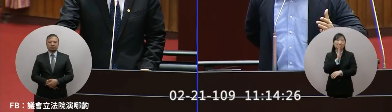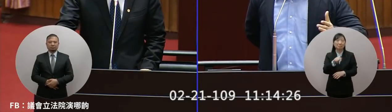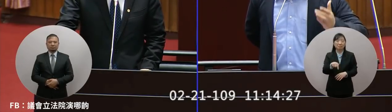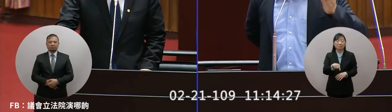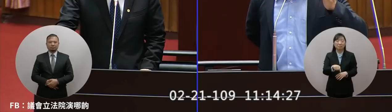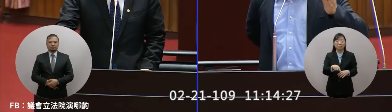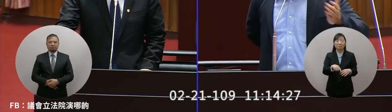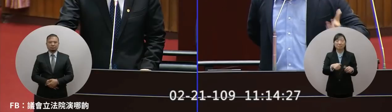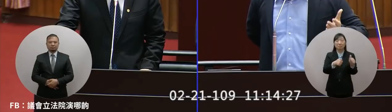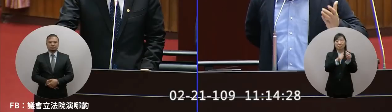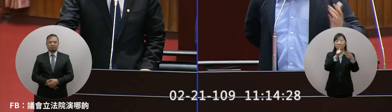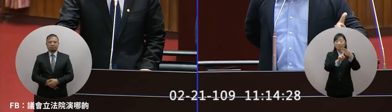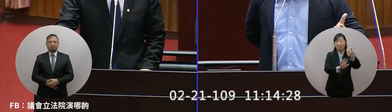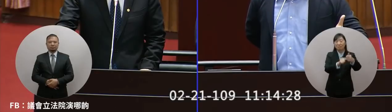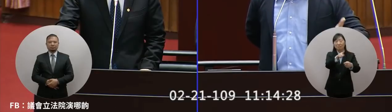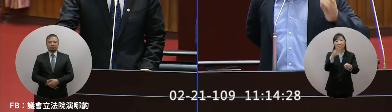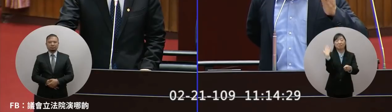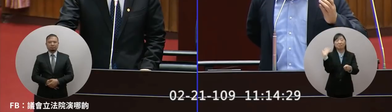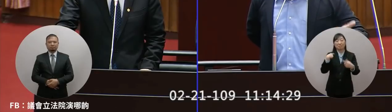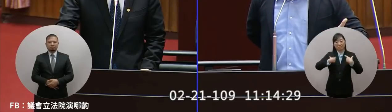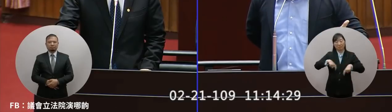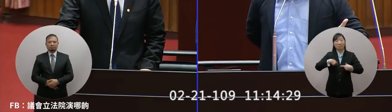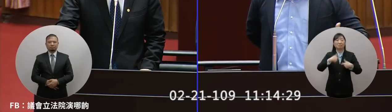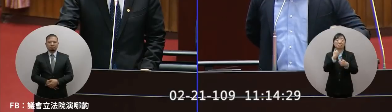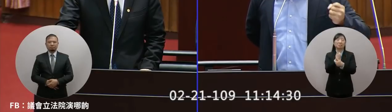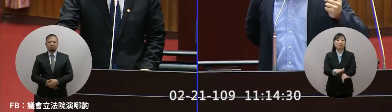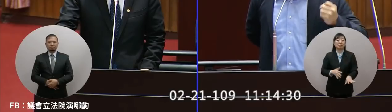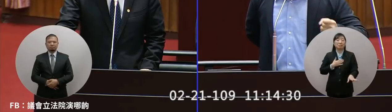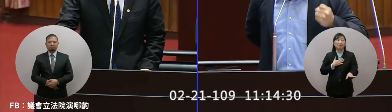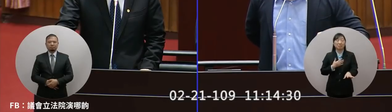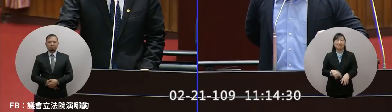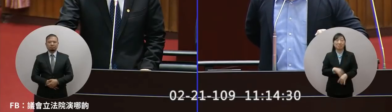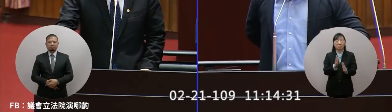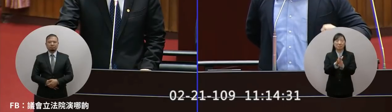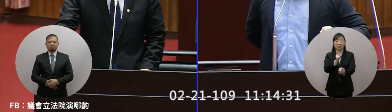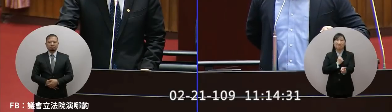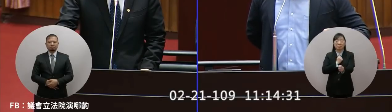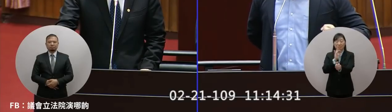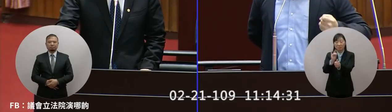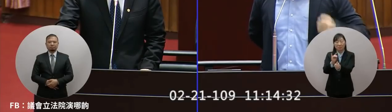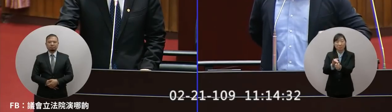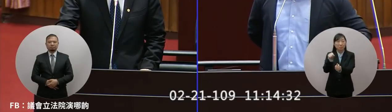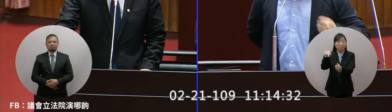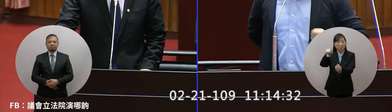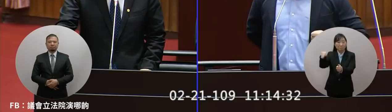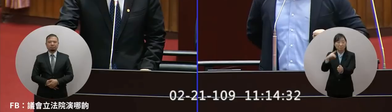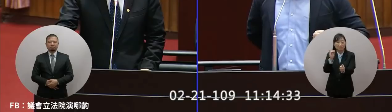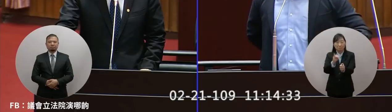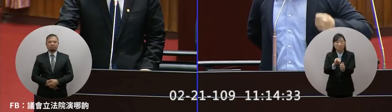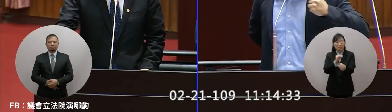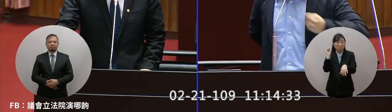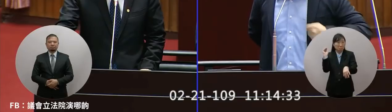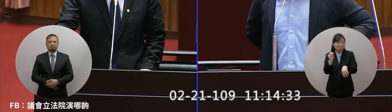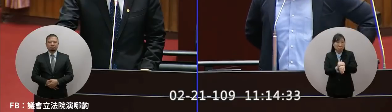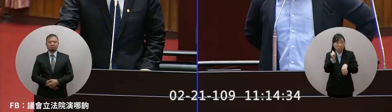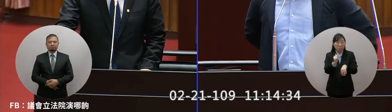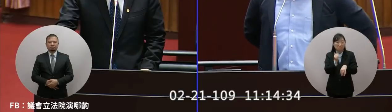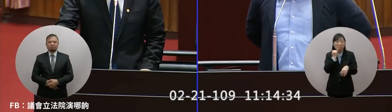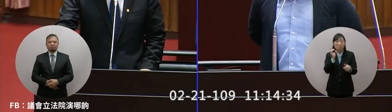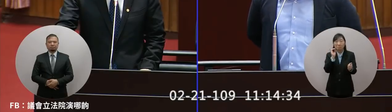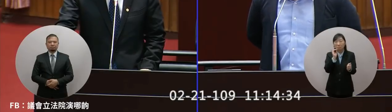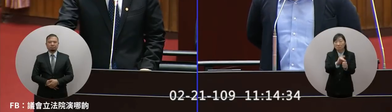顾主委也曾经担任过律师嘛，这其实非常清楚，诈骗到底是说这个骗子这么厉害，或会当